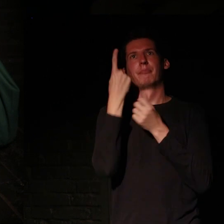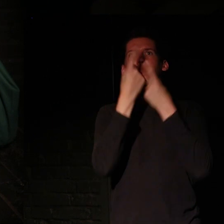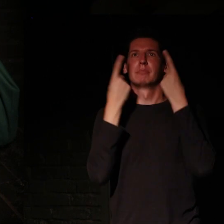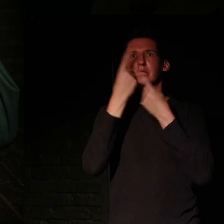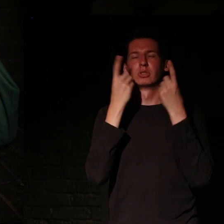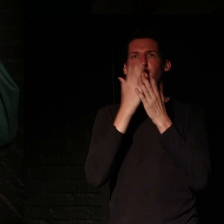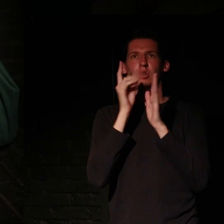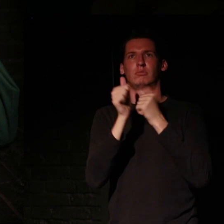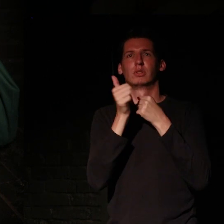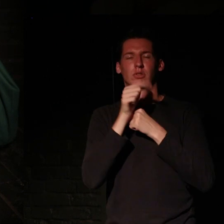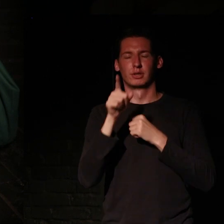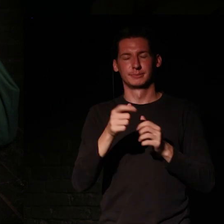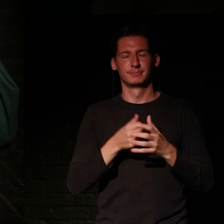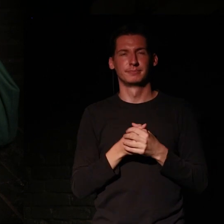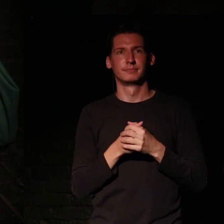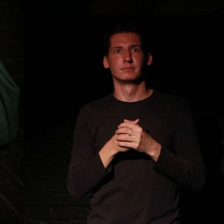na temat